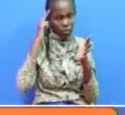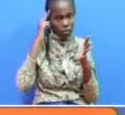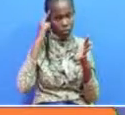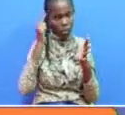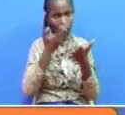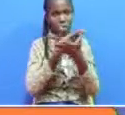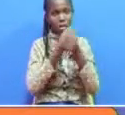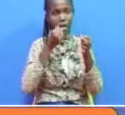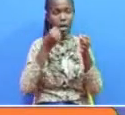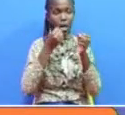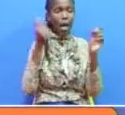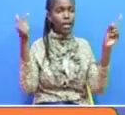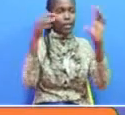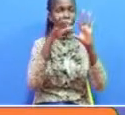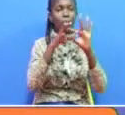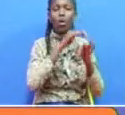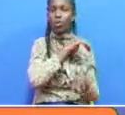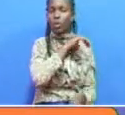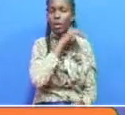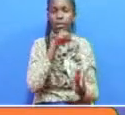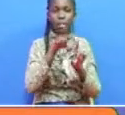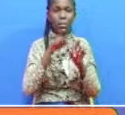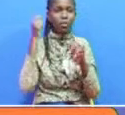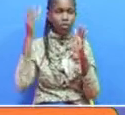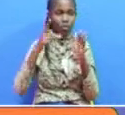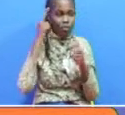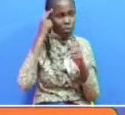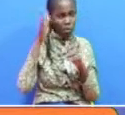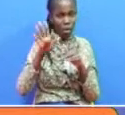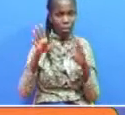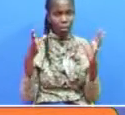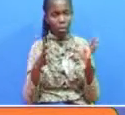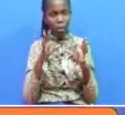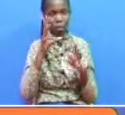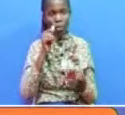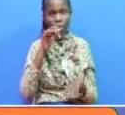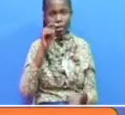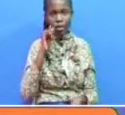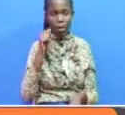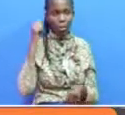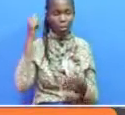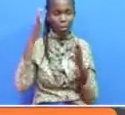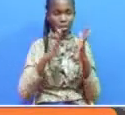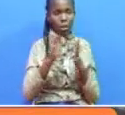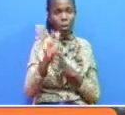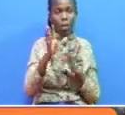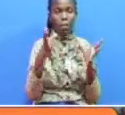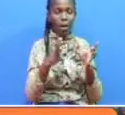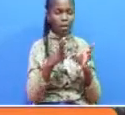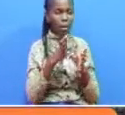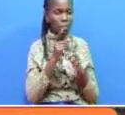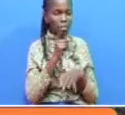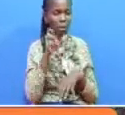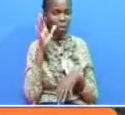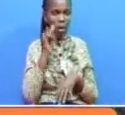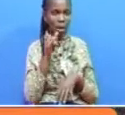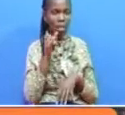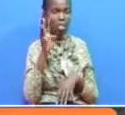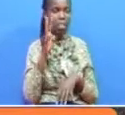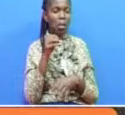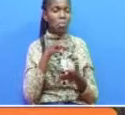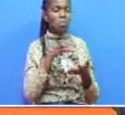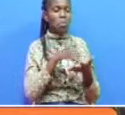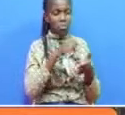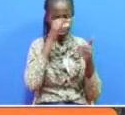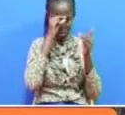azimio rila Odinga. Undumwe na atitima waipa. Waitethiru itula muti atitima chama kicha waipa kwa kuendeke vya mati weno moki vila